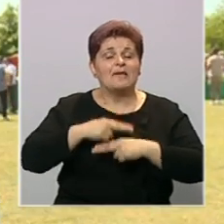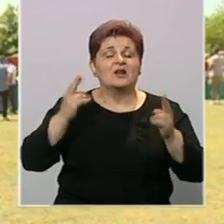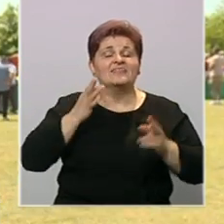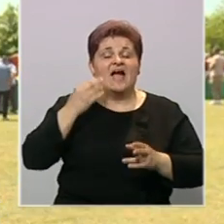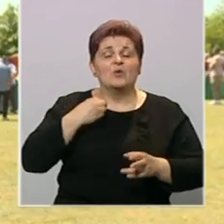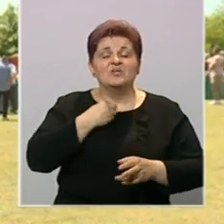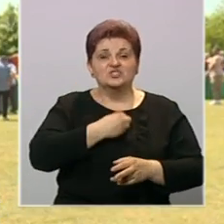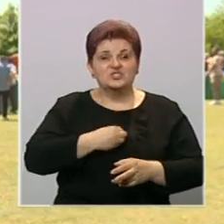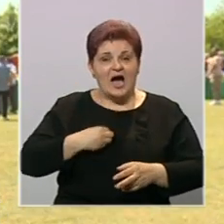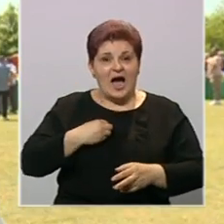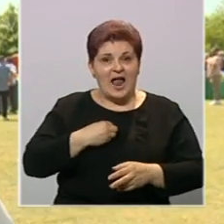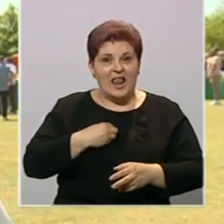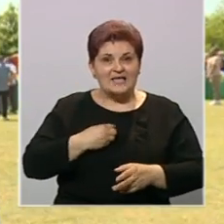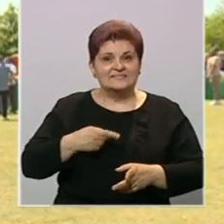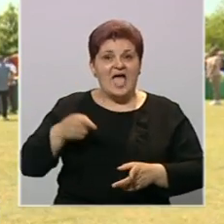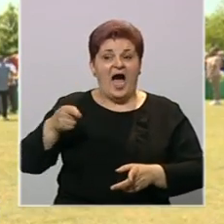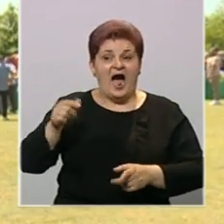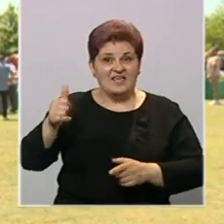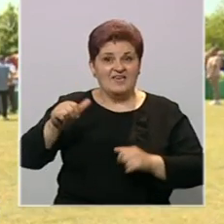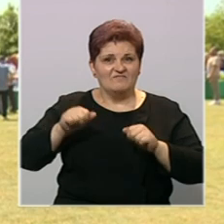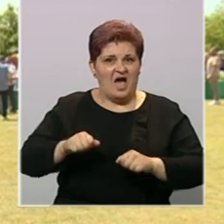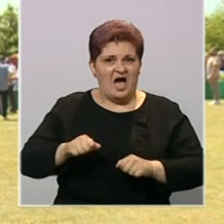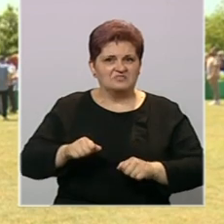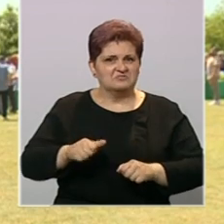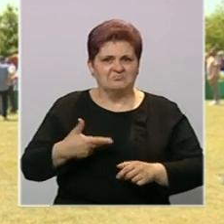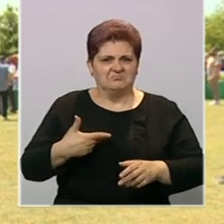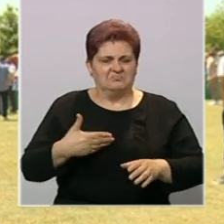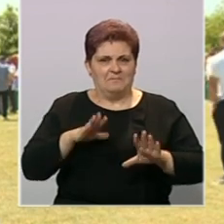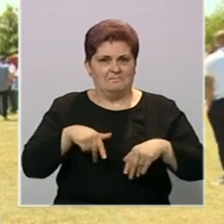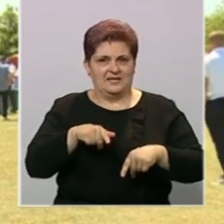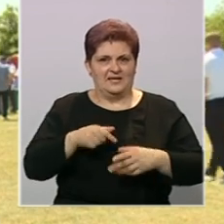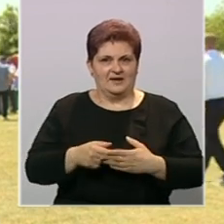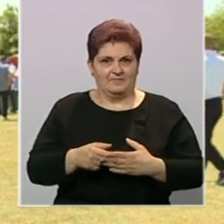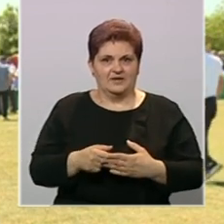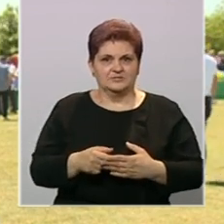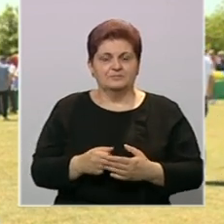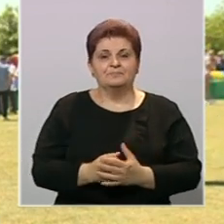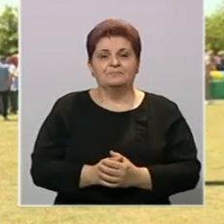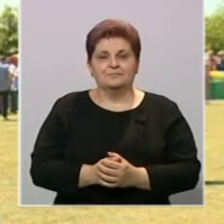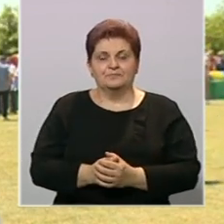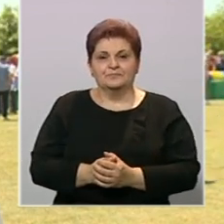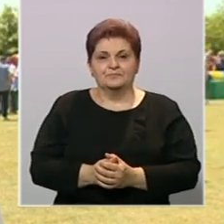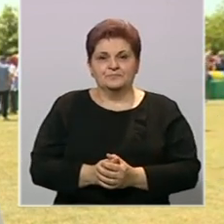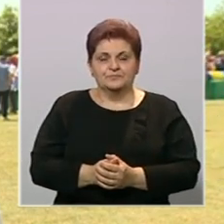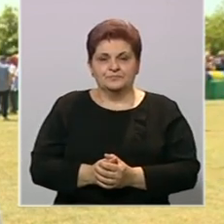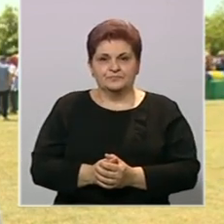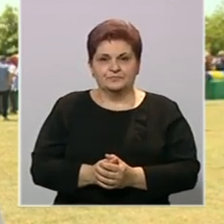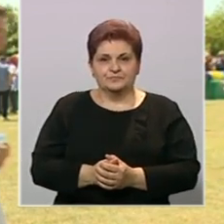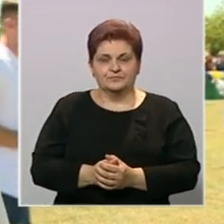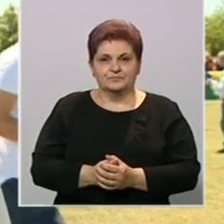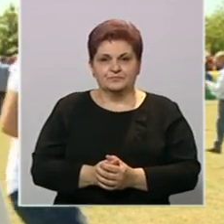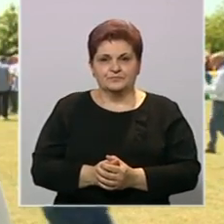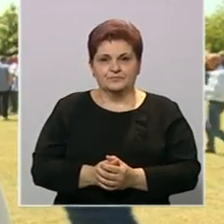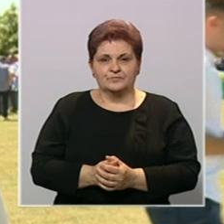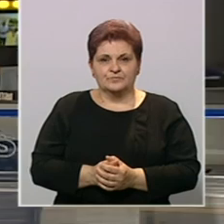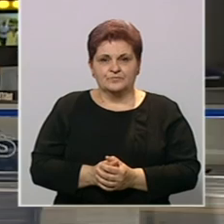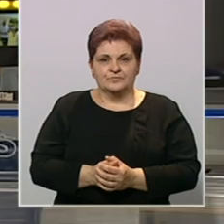danom žalosti, ali lokalne vlasti na to ne pristaju. Mirela Savić, BHT1, Kozarac,